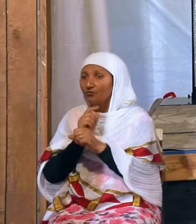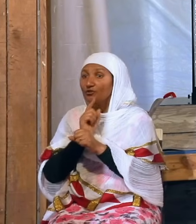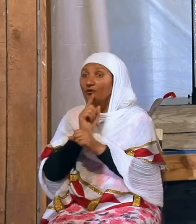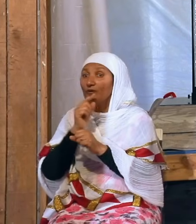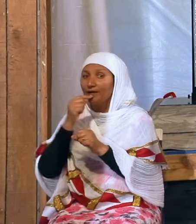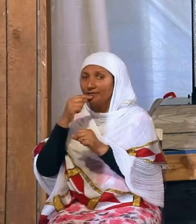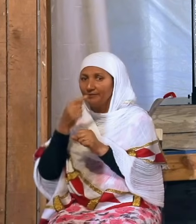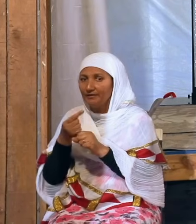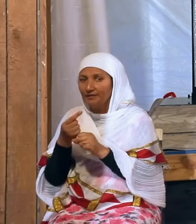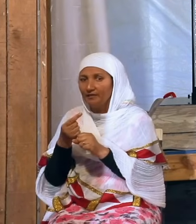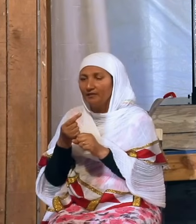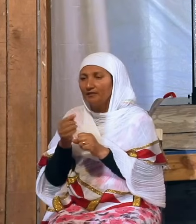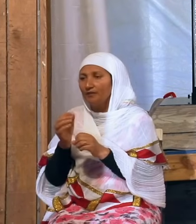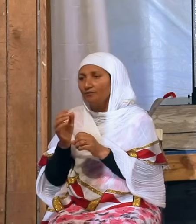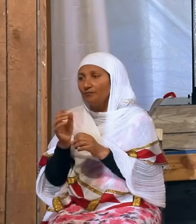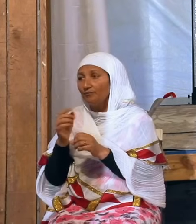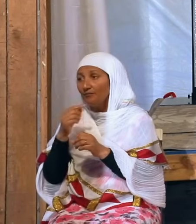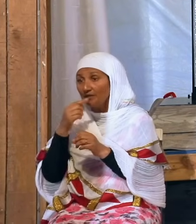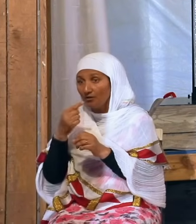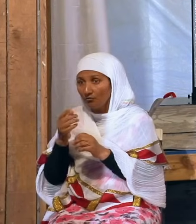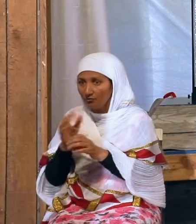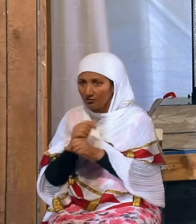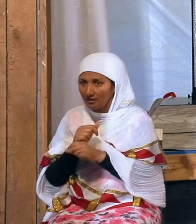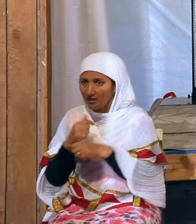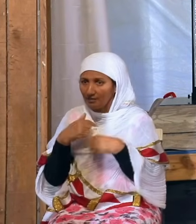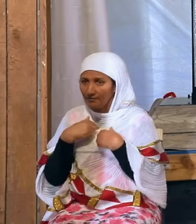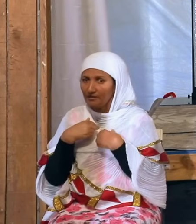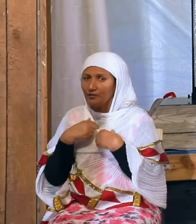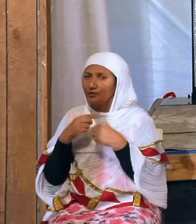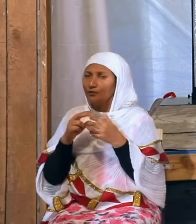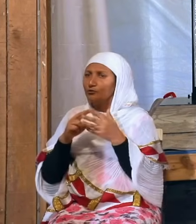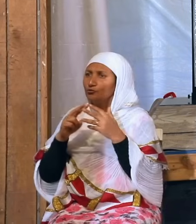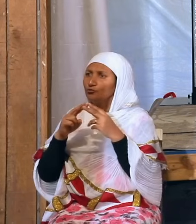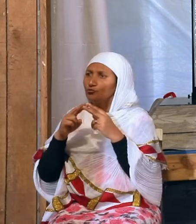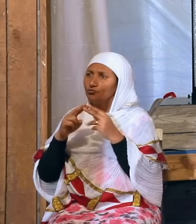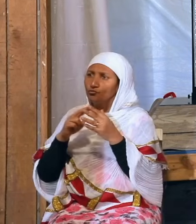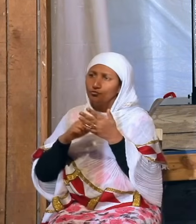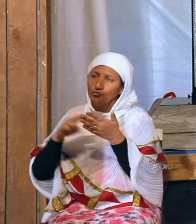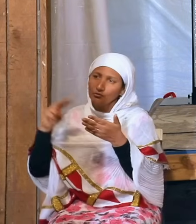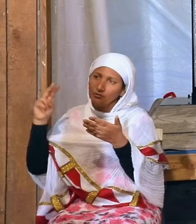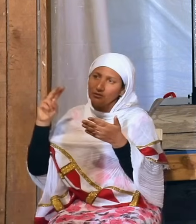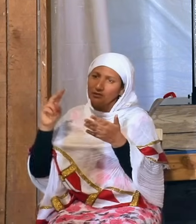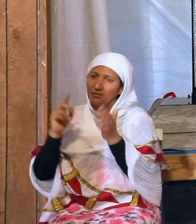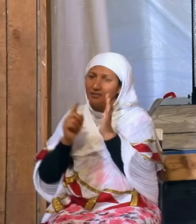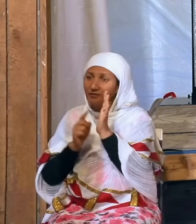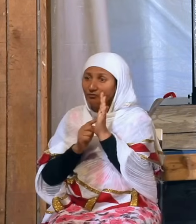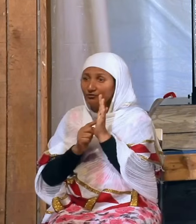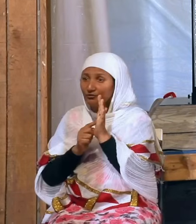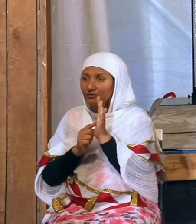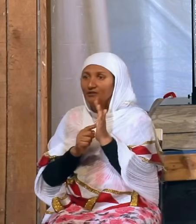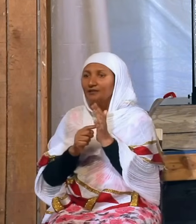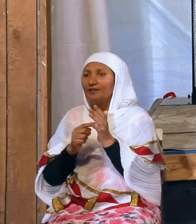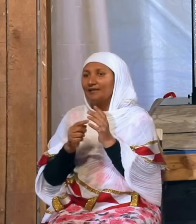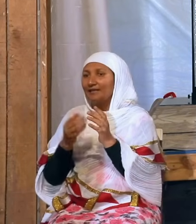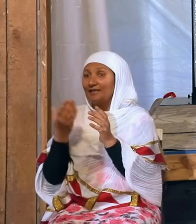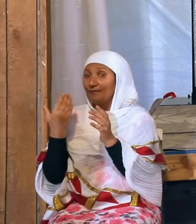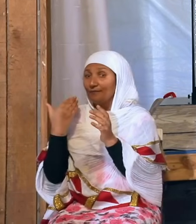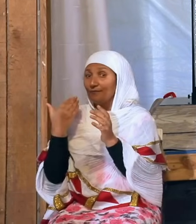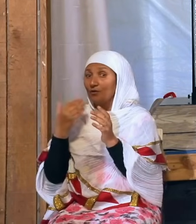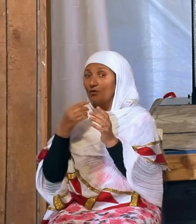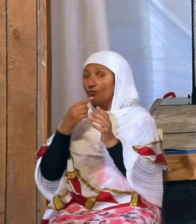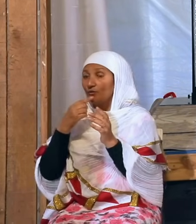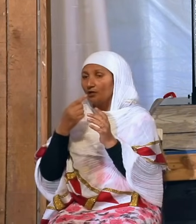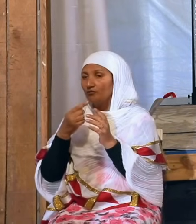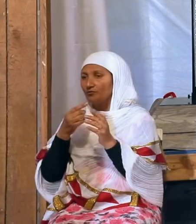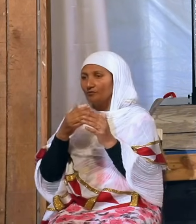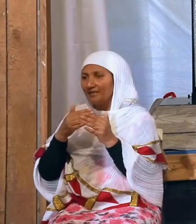ማሳሰብ ፈልጋለሁ እና ከተነሱት ነጥቦች አንፃር ቀደም ወዳሉት መለስ ይያልኩ